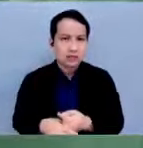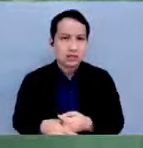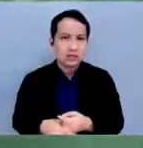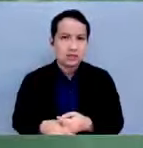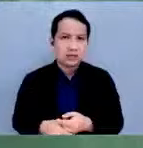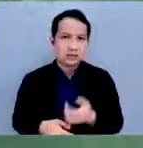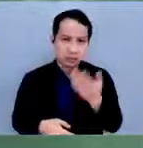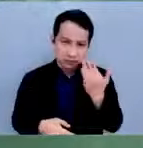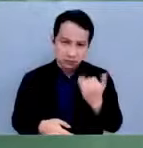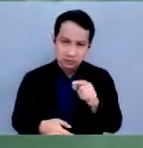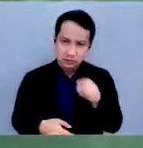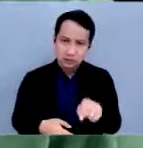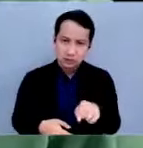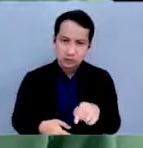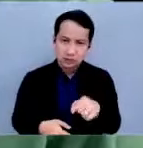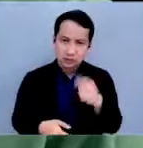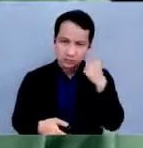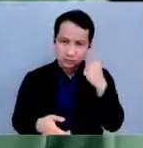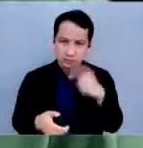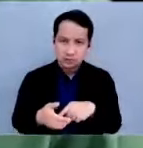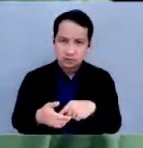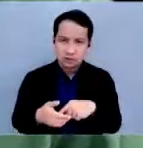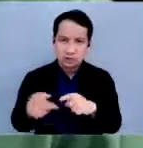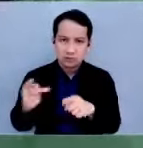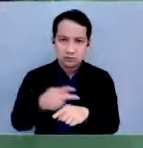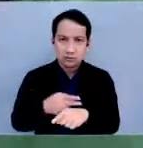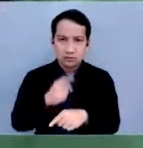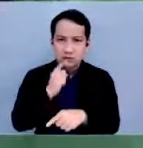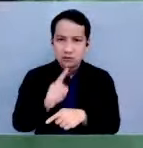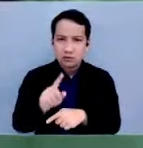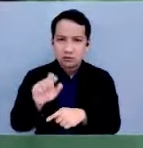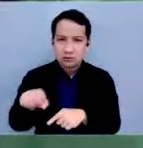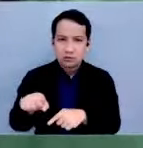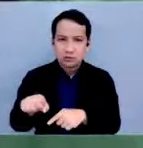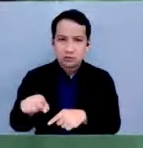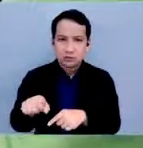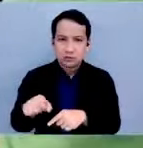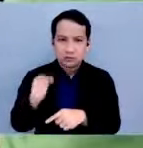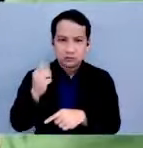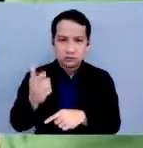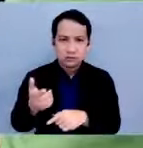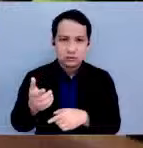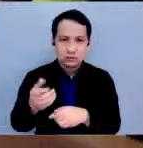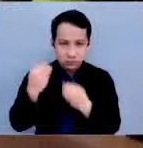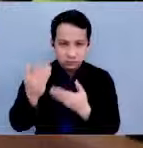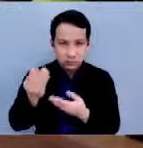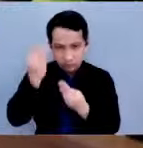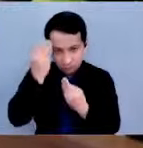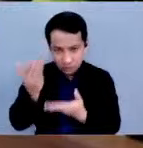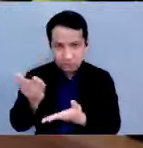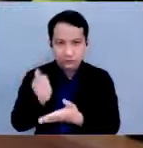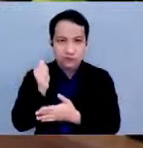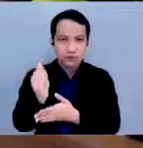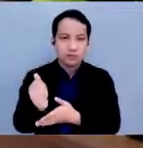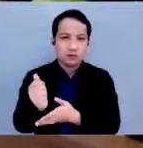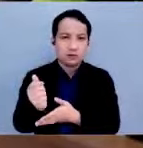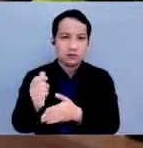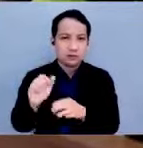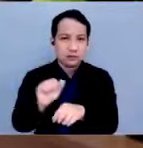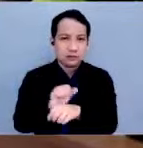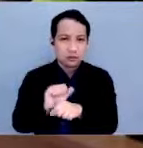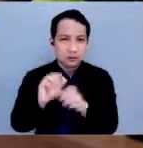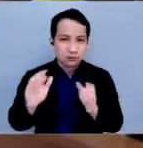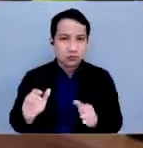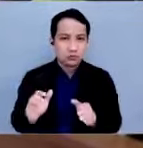may notice of violation at notice of hearing na matatanggap ang empleyado. Dapat din may hearing